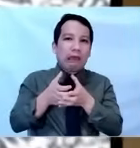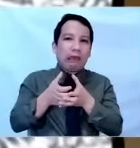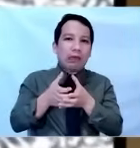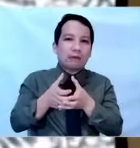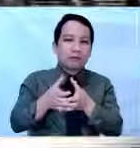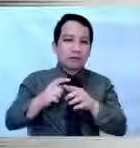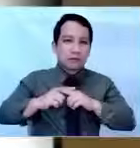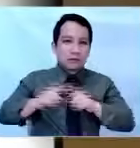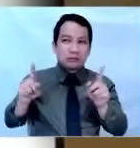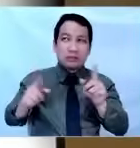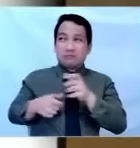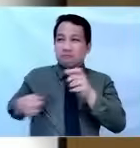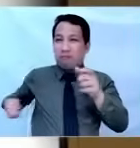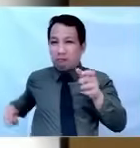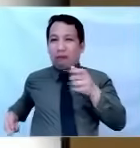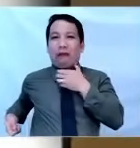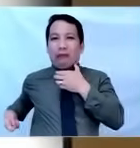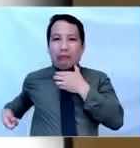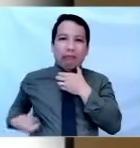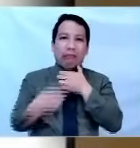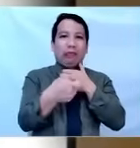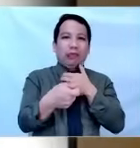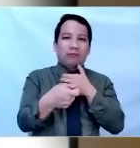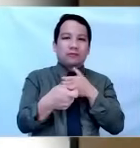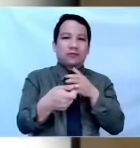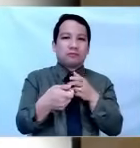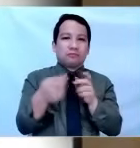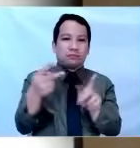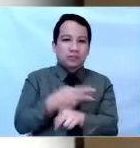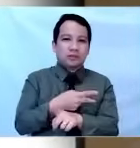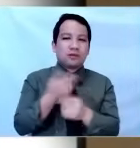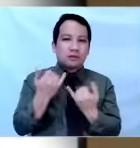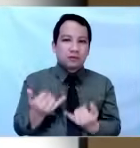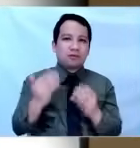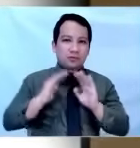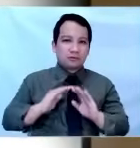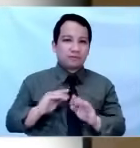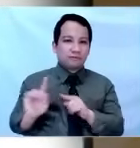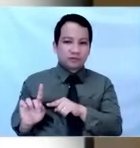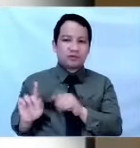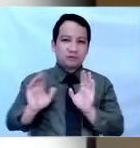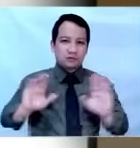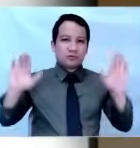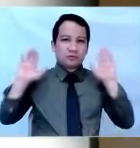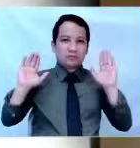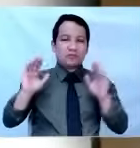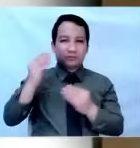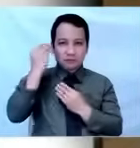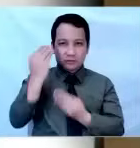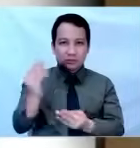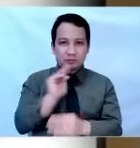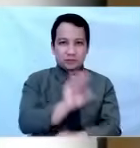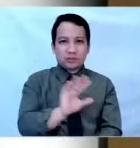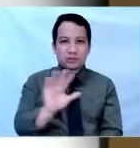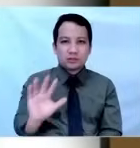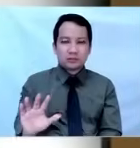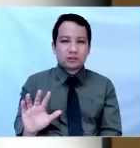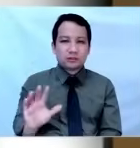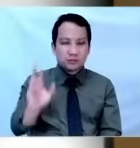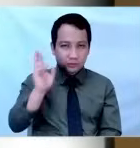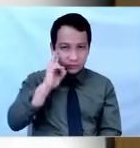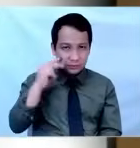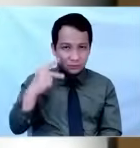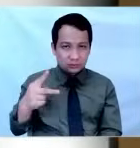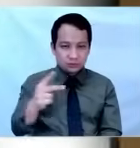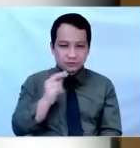ang biktima. Hawak na ng mga pulis ang sospek at pusang loob namang sumuko. Nagbabalita mula sa frontline, Rainiel